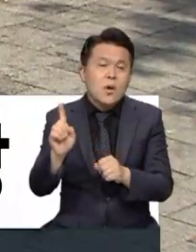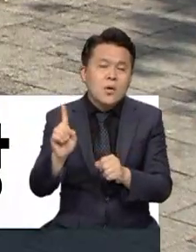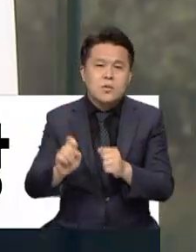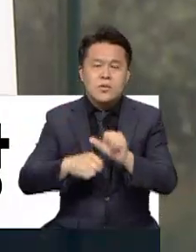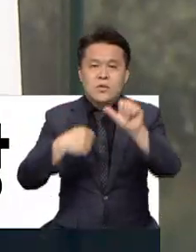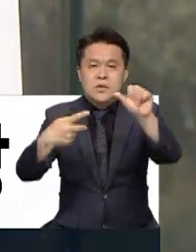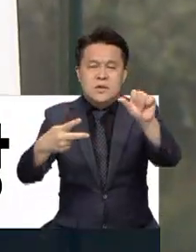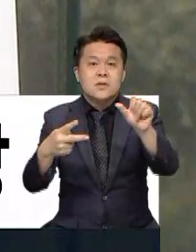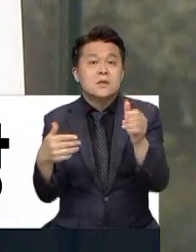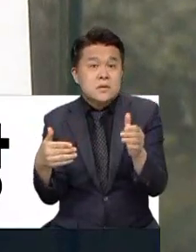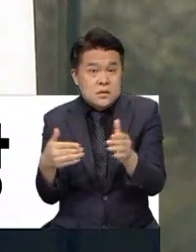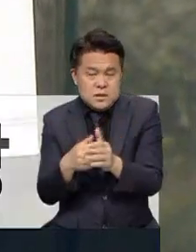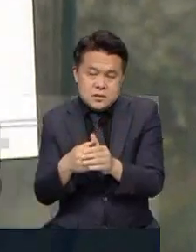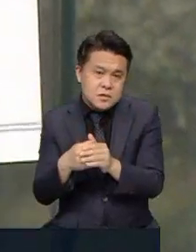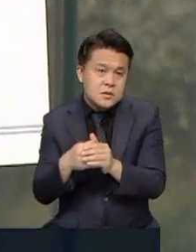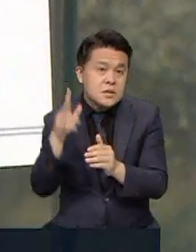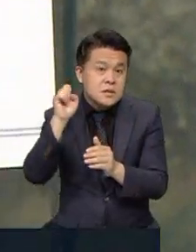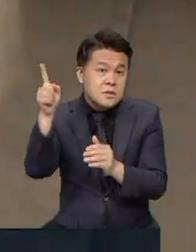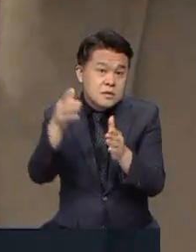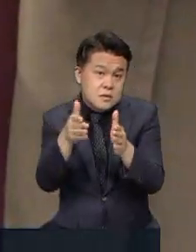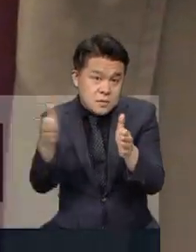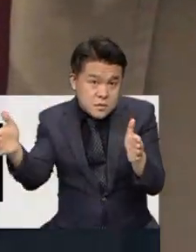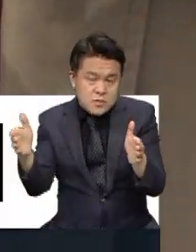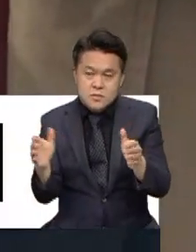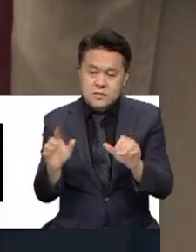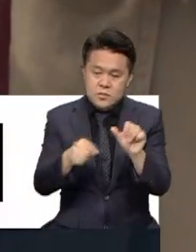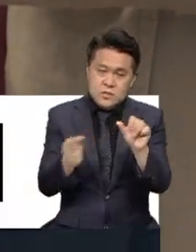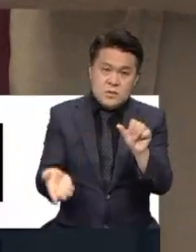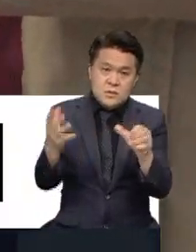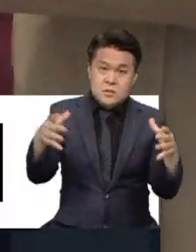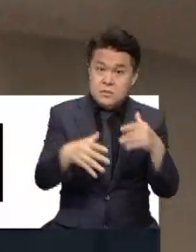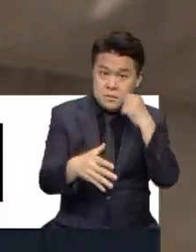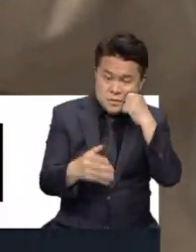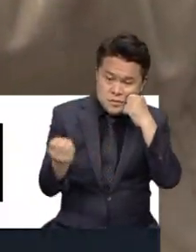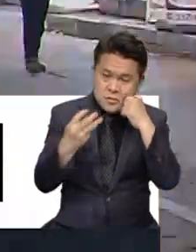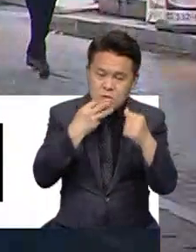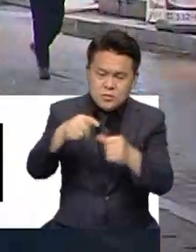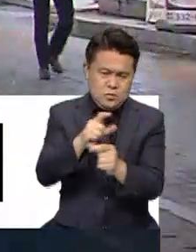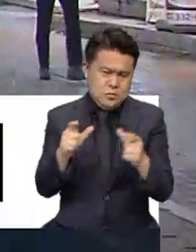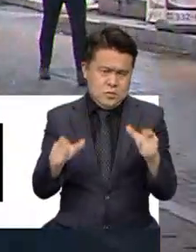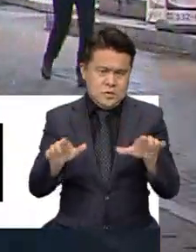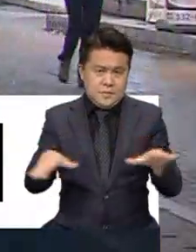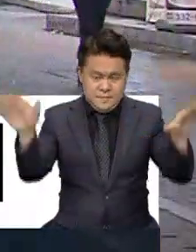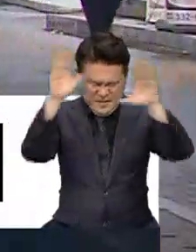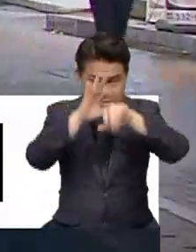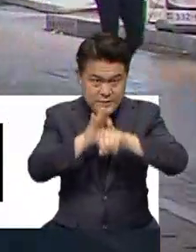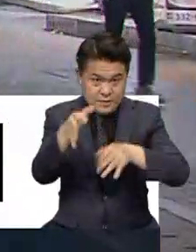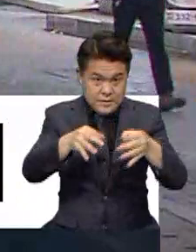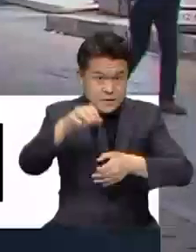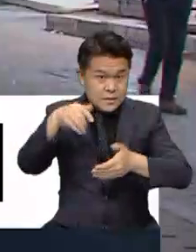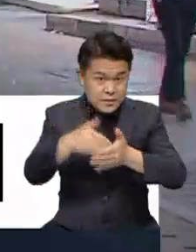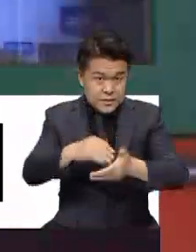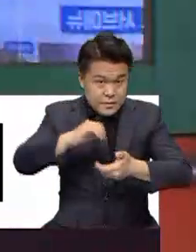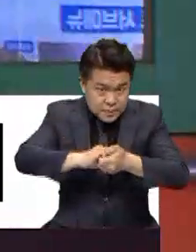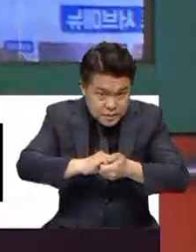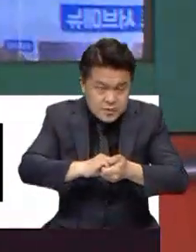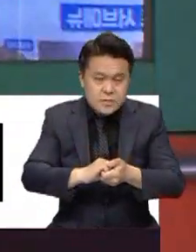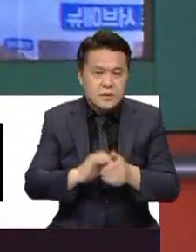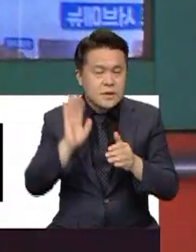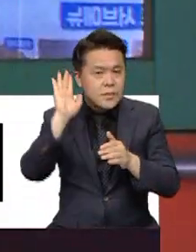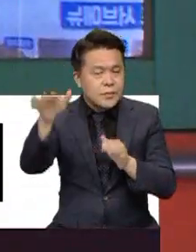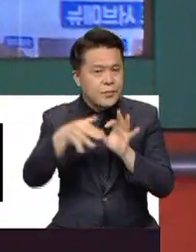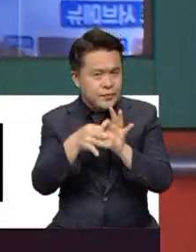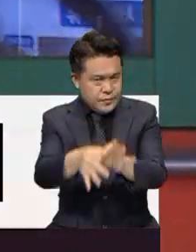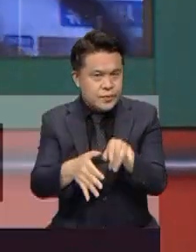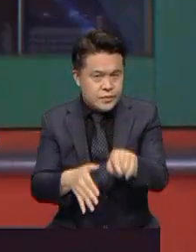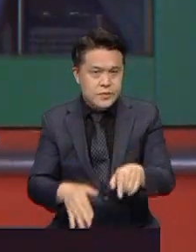더 연장됩니다. 정부는 5인 이상 모임 금지와 수도권에 적용 중인 밤 10시 영업시간 제한도 당분간